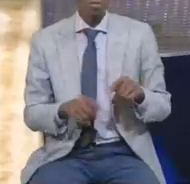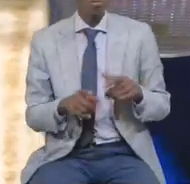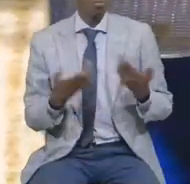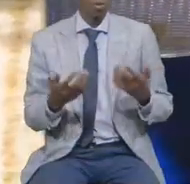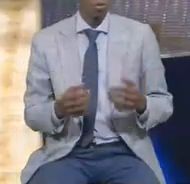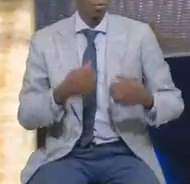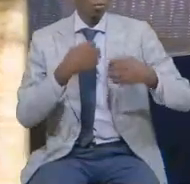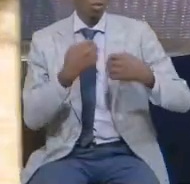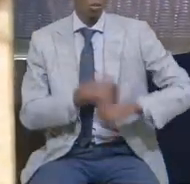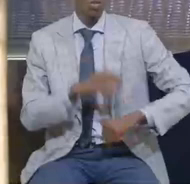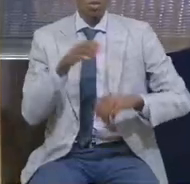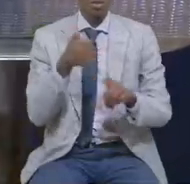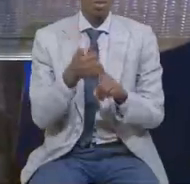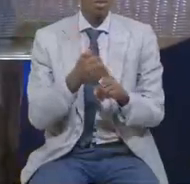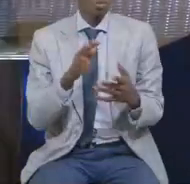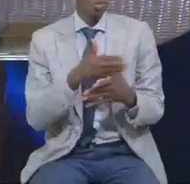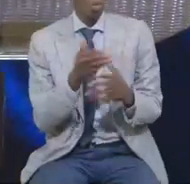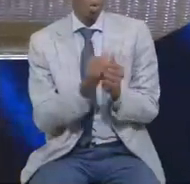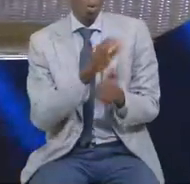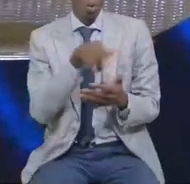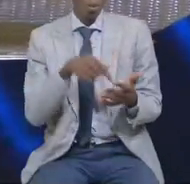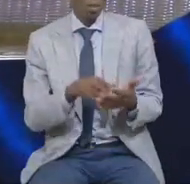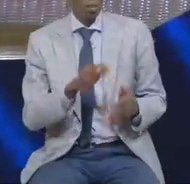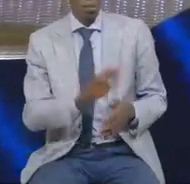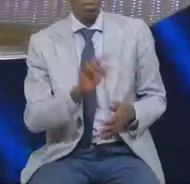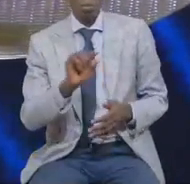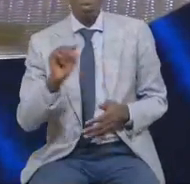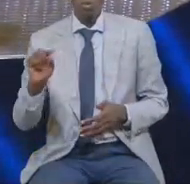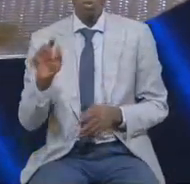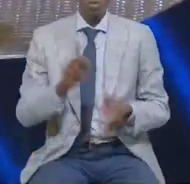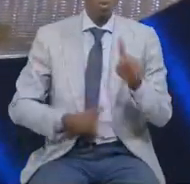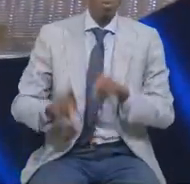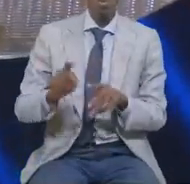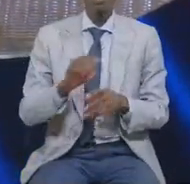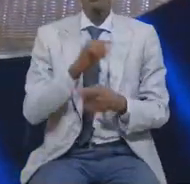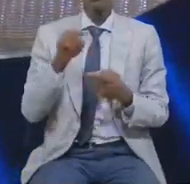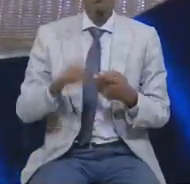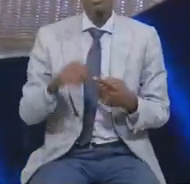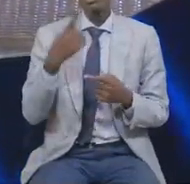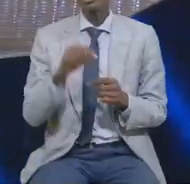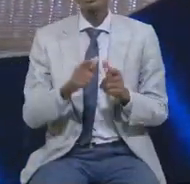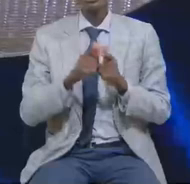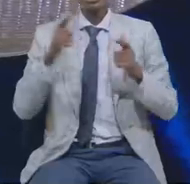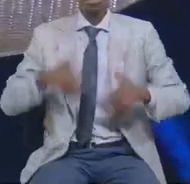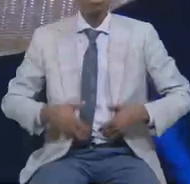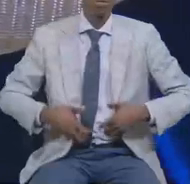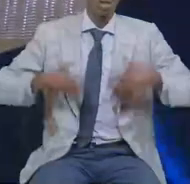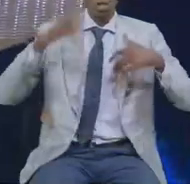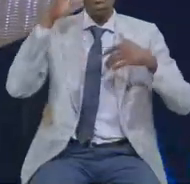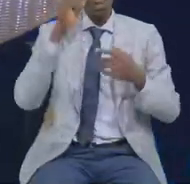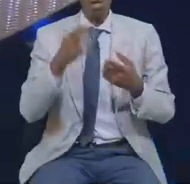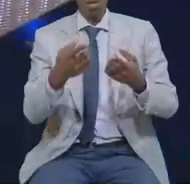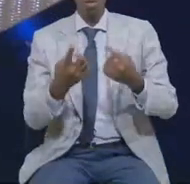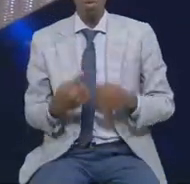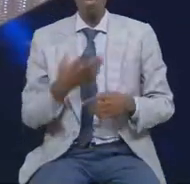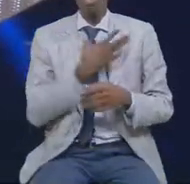petits-là, quand Nebuchadnezzar vient, quand un tyran vient, quand quelqu'un vient dans ta vie, la personne dit que toute la